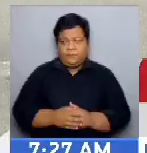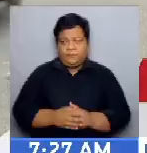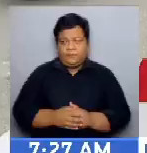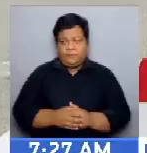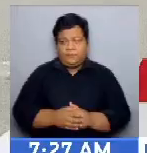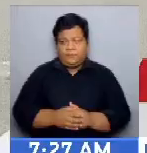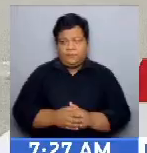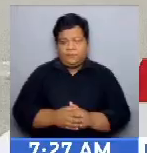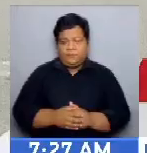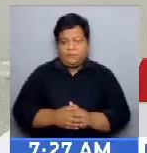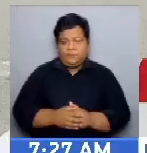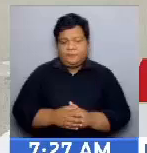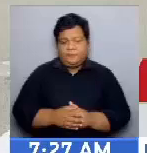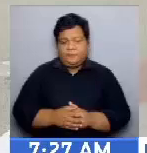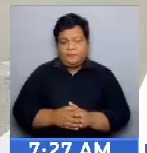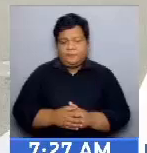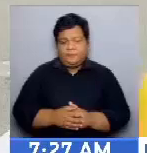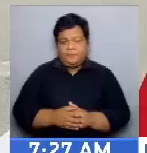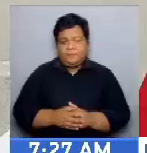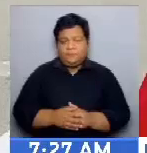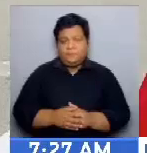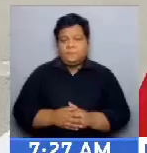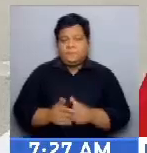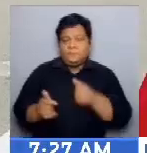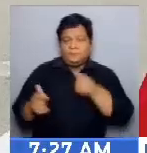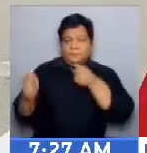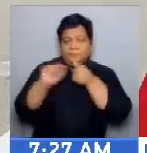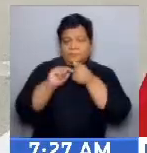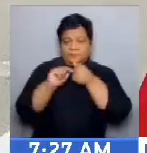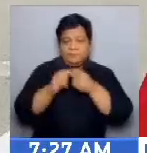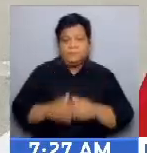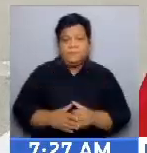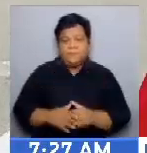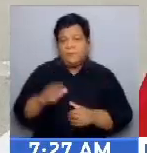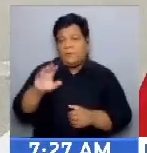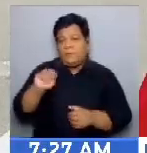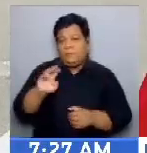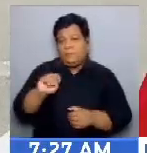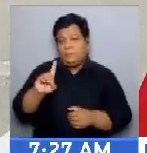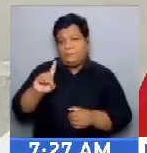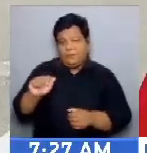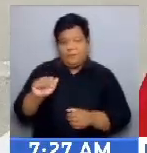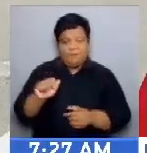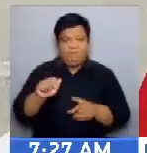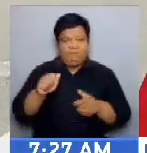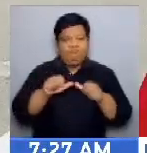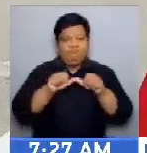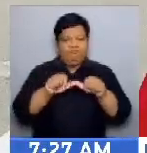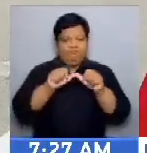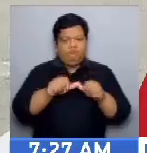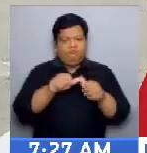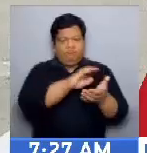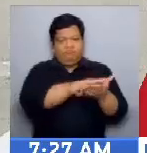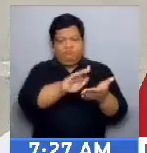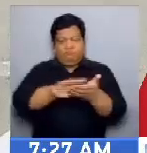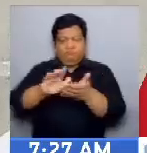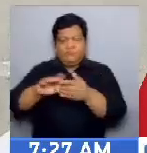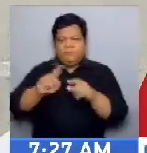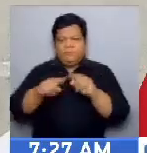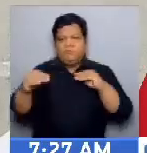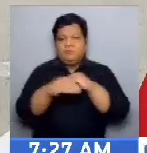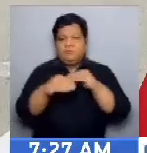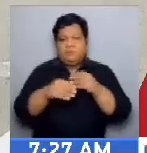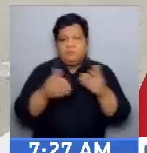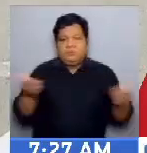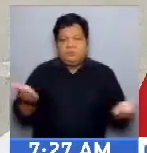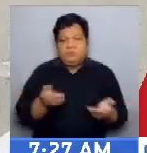Nico. Igan, tuloy-tuloy ang operasyon ng MMDA sa paglilinis sa mga kalsada sa Metro Manila at ilang araw na dito sa Maynila sila